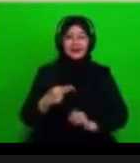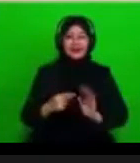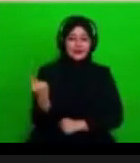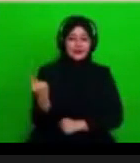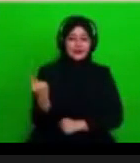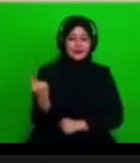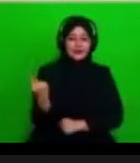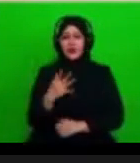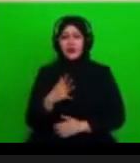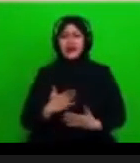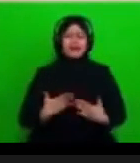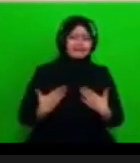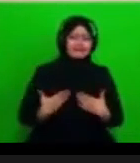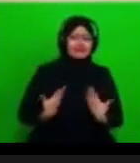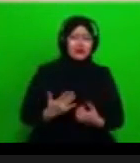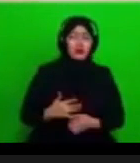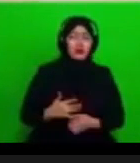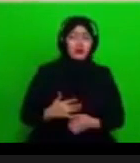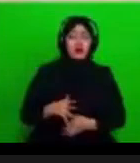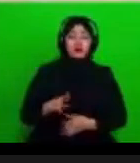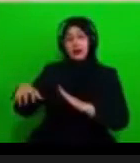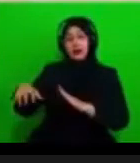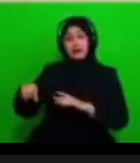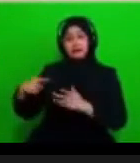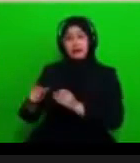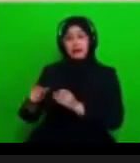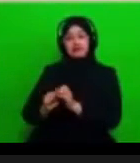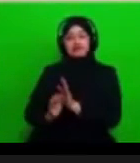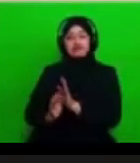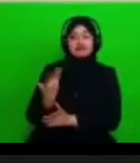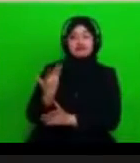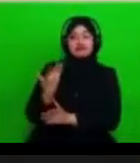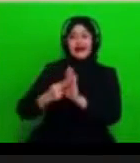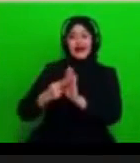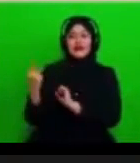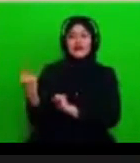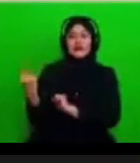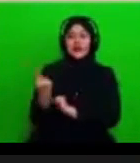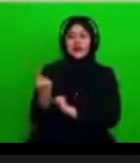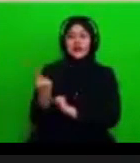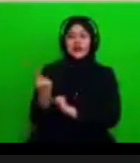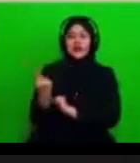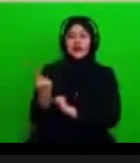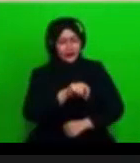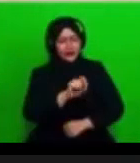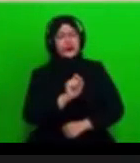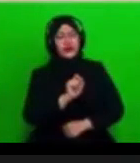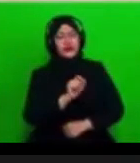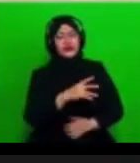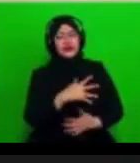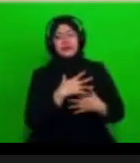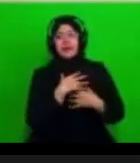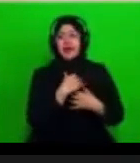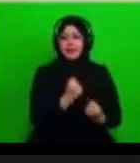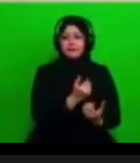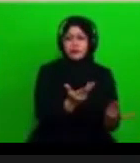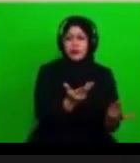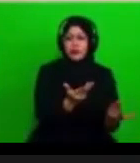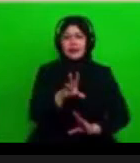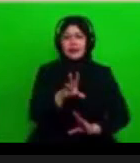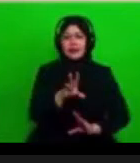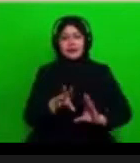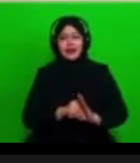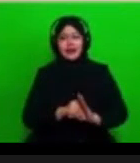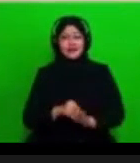dan semangat ibu semua dalam kegiatan kali ini. Kenapa harus bersemangat sih Teh Jenab? Karena banyak hadiah. Betul.